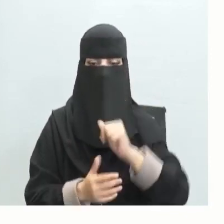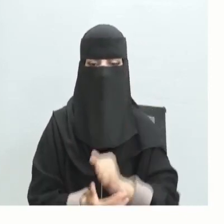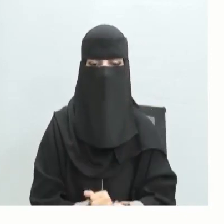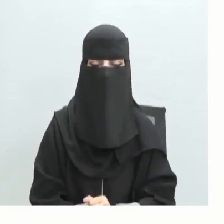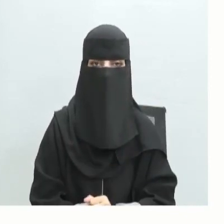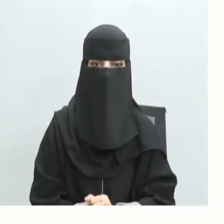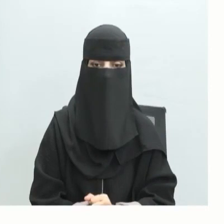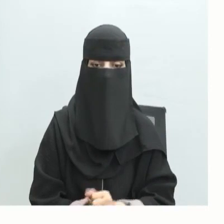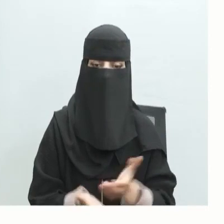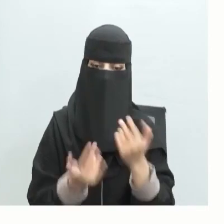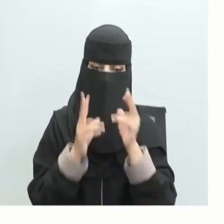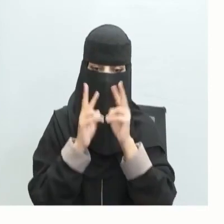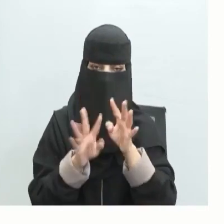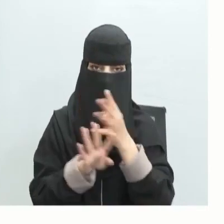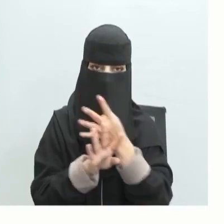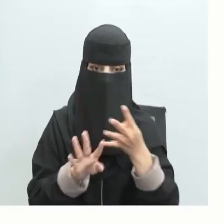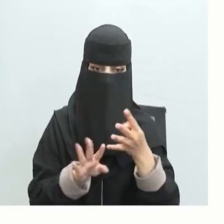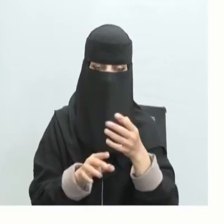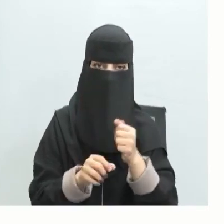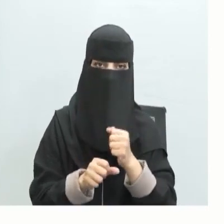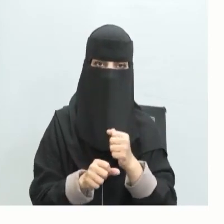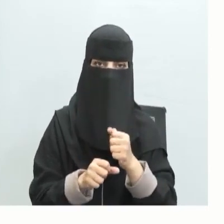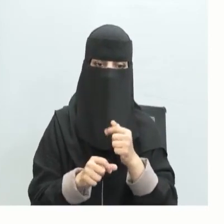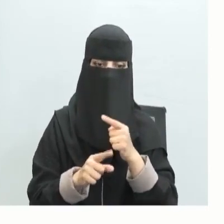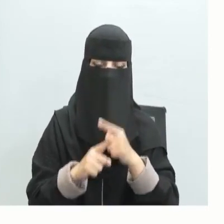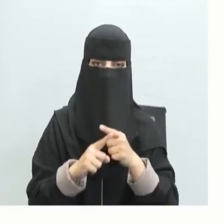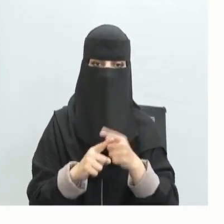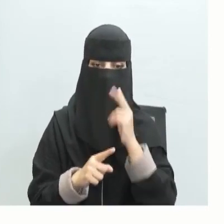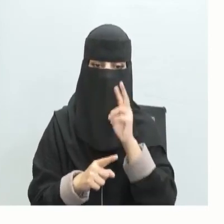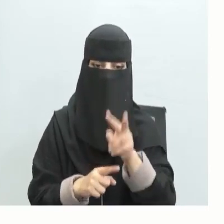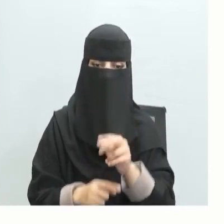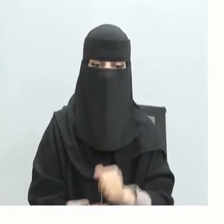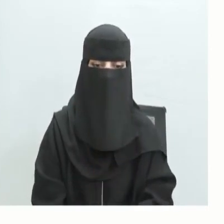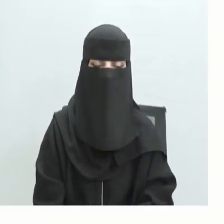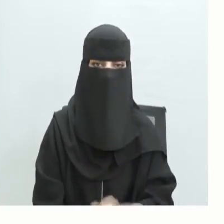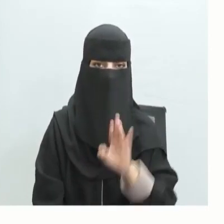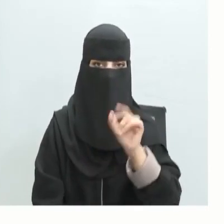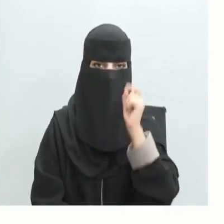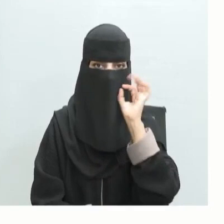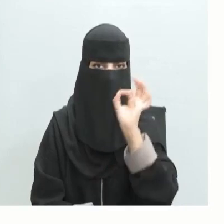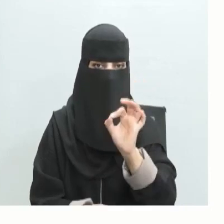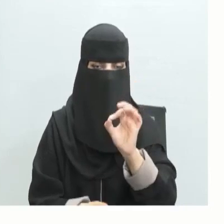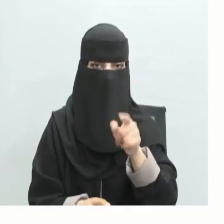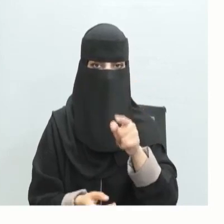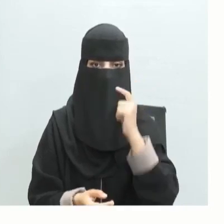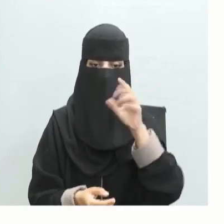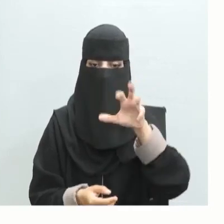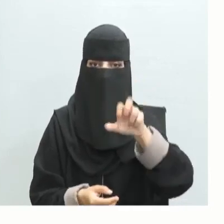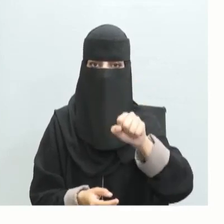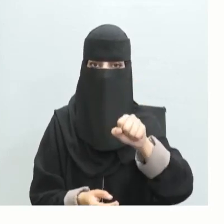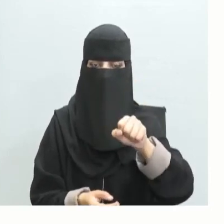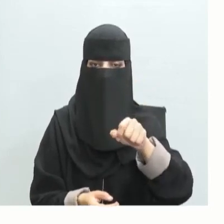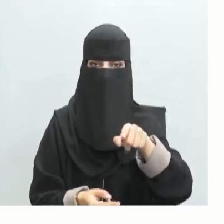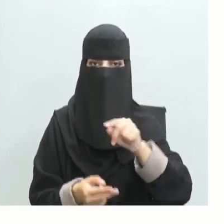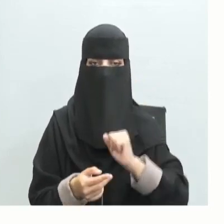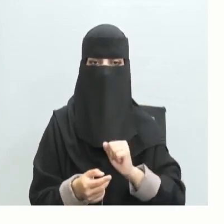المثلث خلونا نشوف الان باستخدام برنامج الاكسل كيف يعني نوجد اللي هو